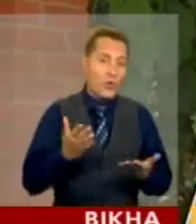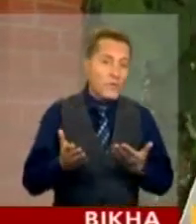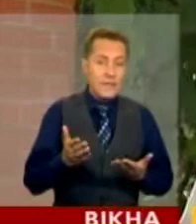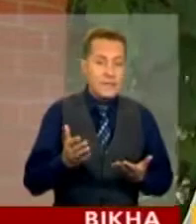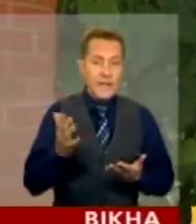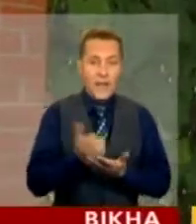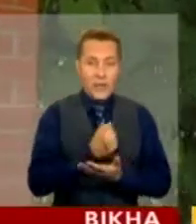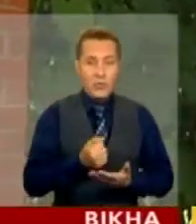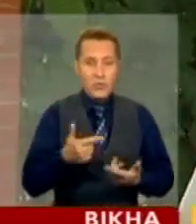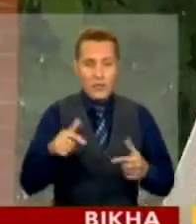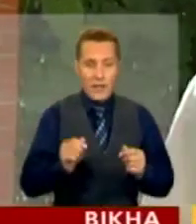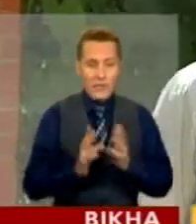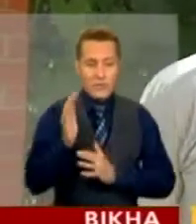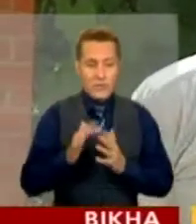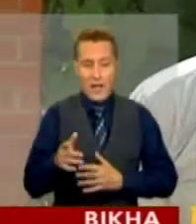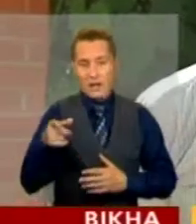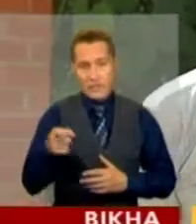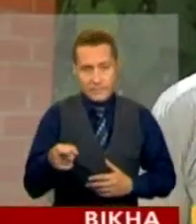Там, де Каравановський, де остальні.